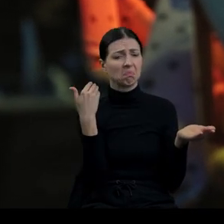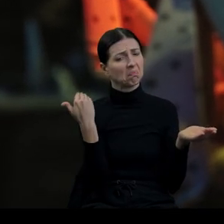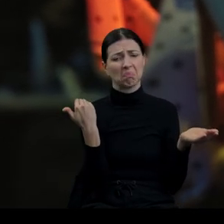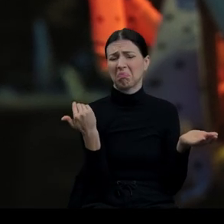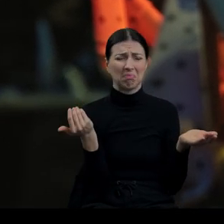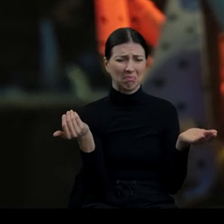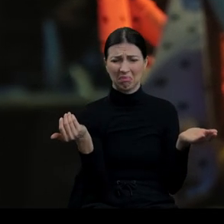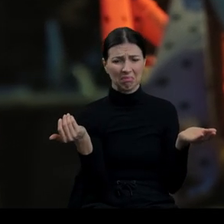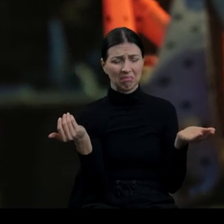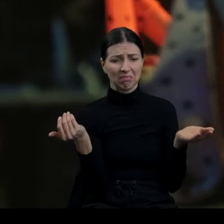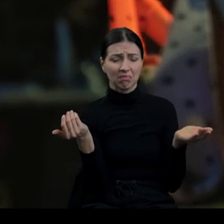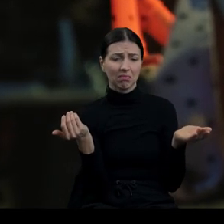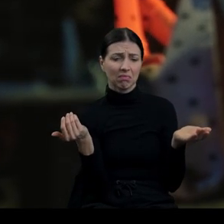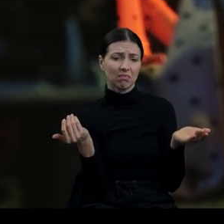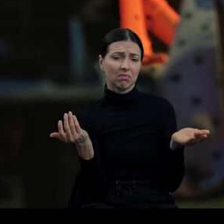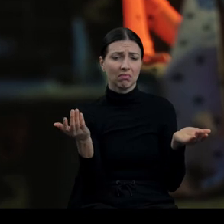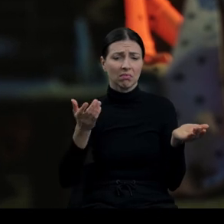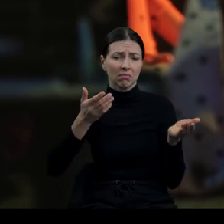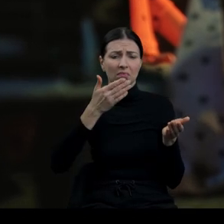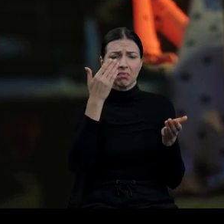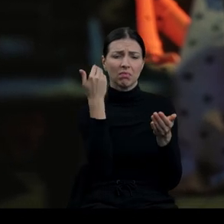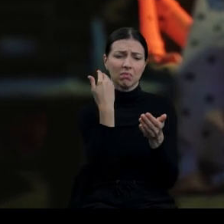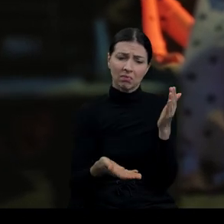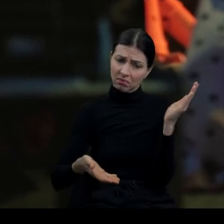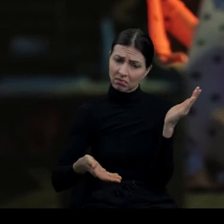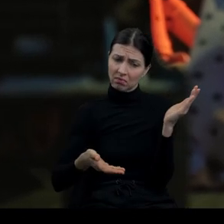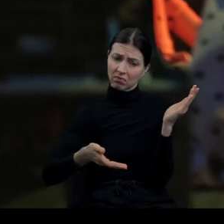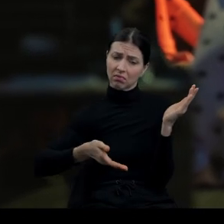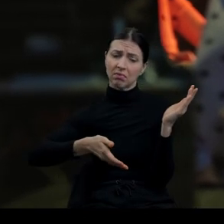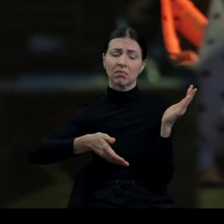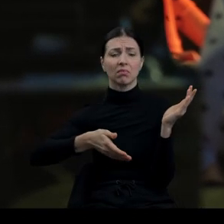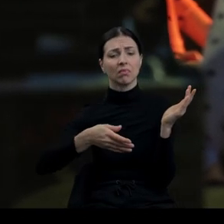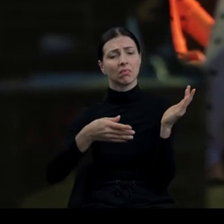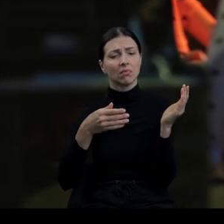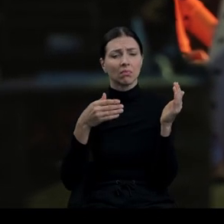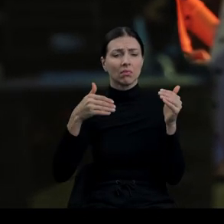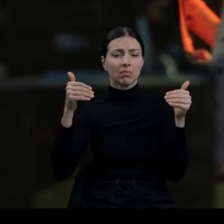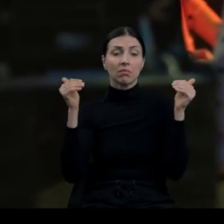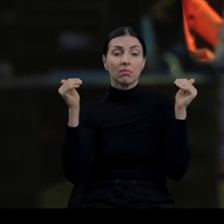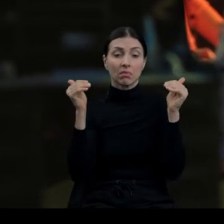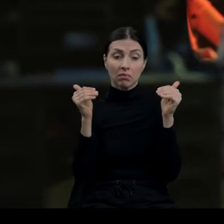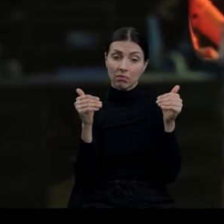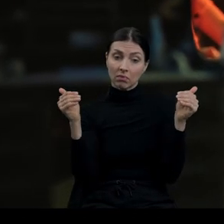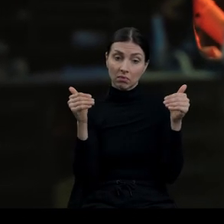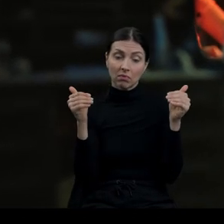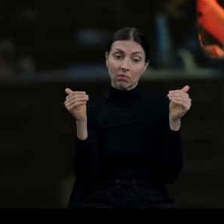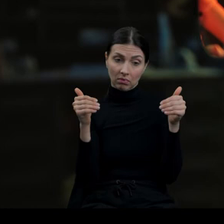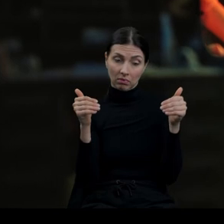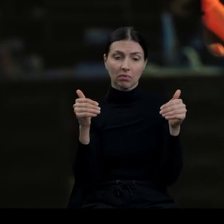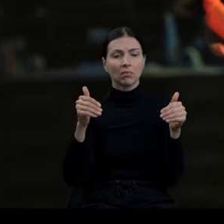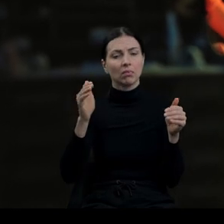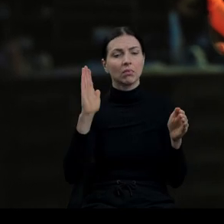Więc no tak, marzę sobie, żeby ta szlachetność, która jest w teatrze, spotkała się z tą